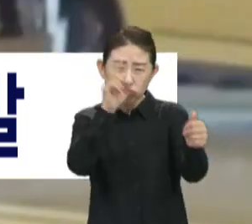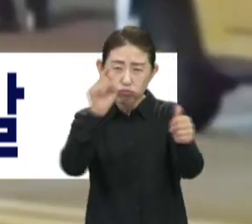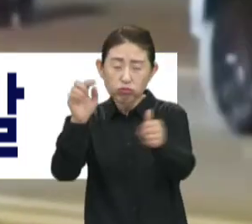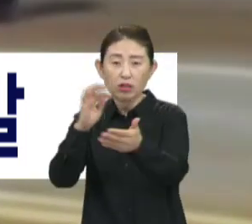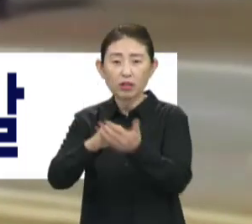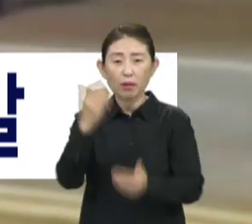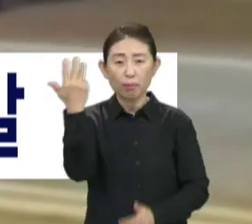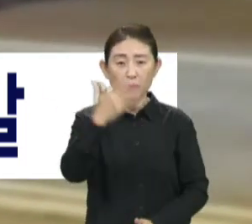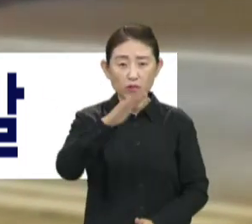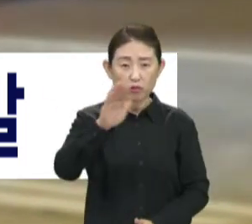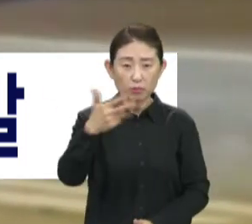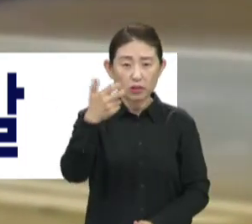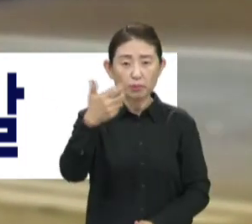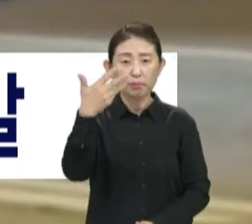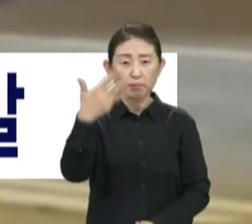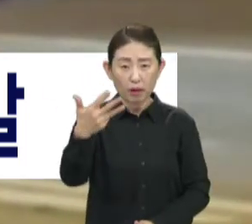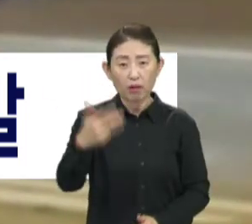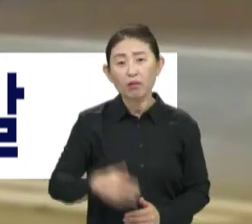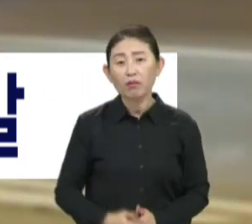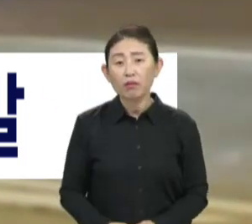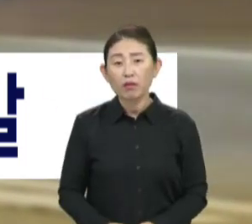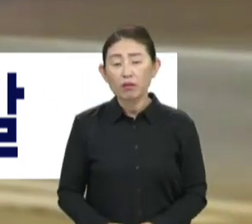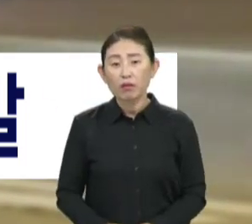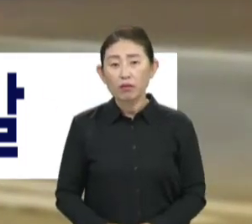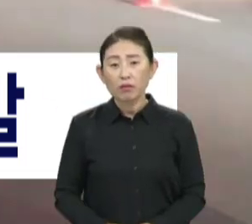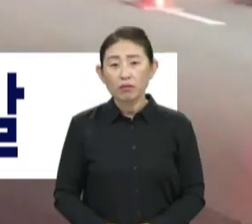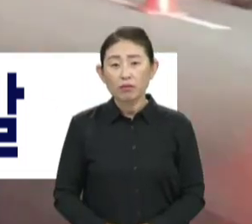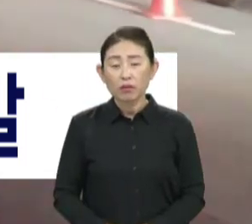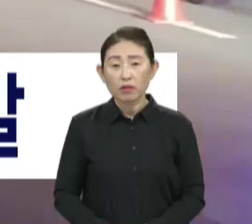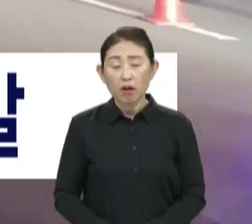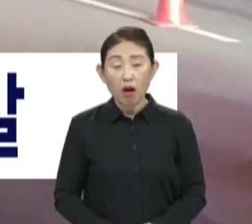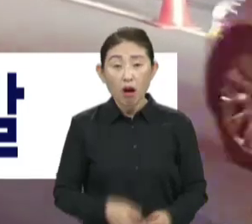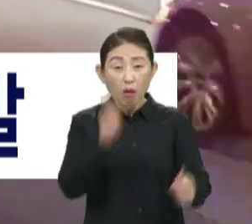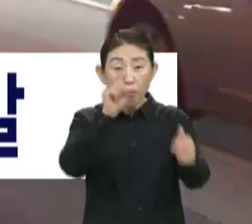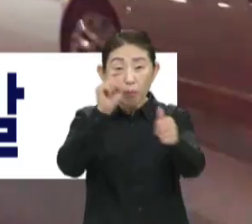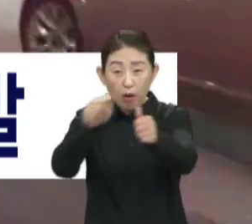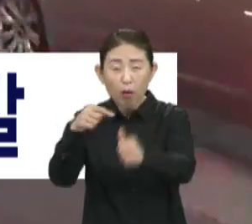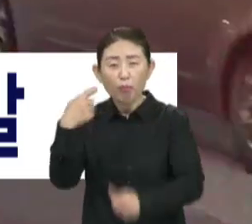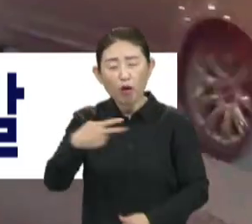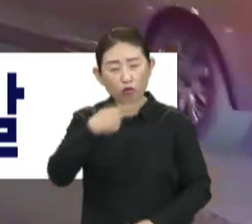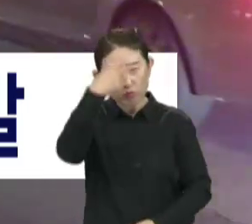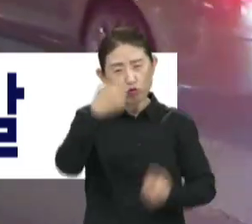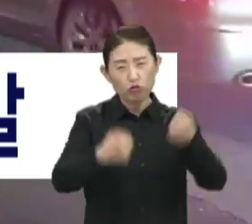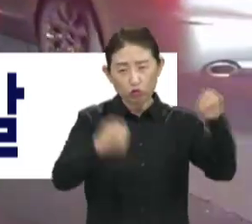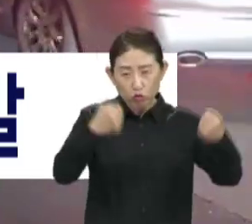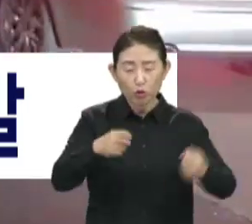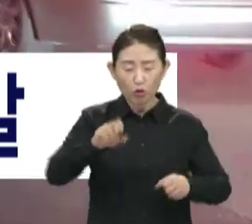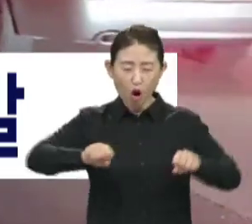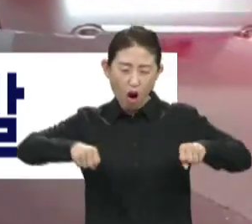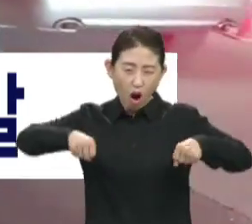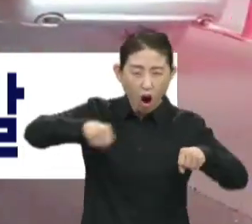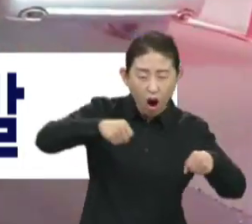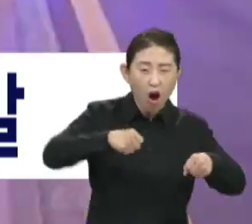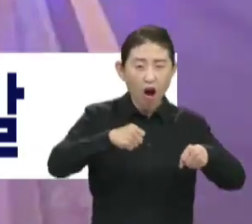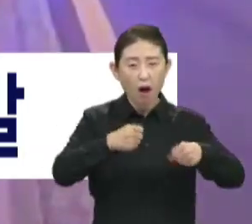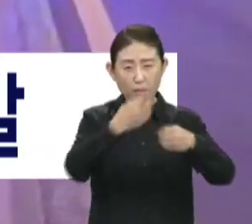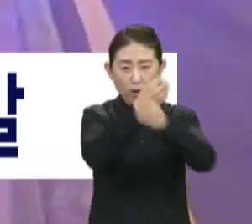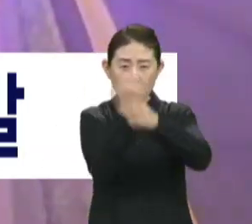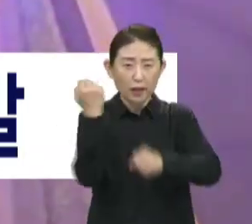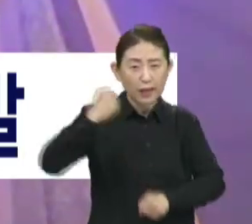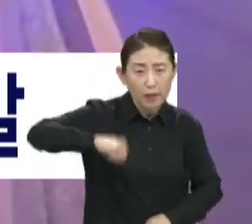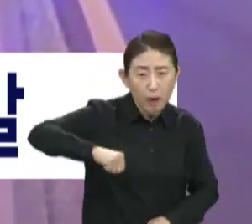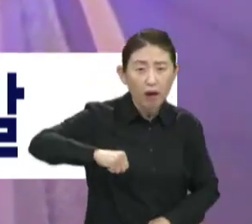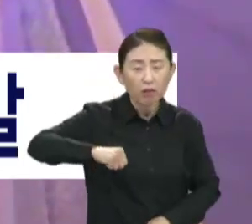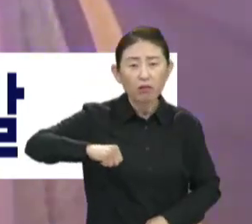무려 8,978건이 적발됐습니다. 충남경찰청이 음주운전과 이륜차 신호위반 등